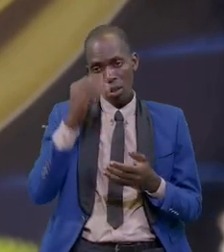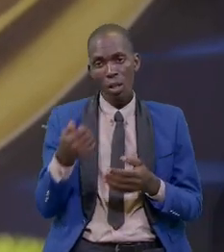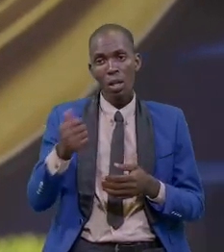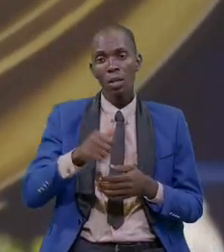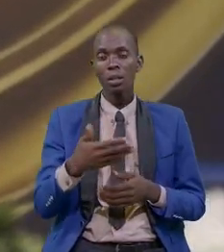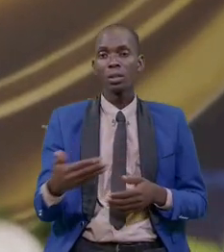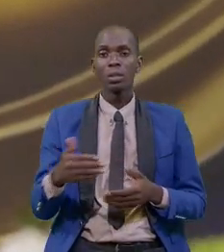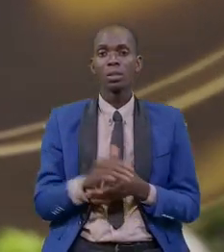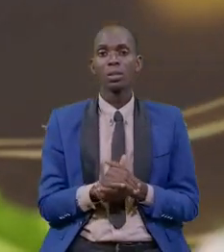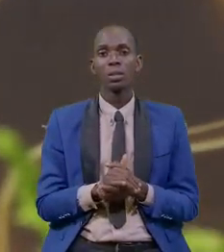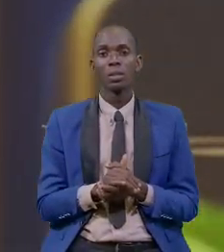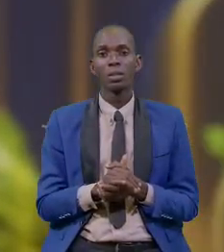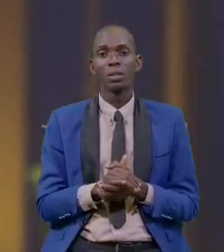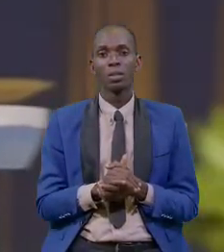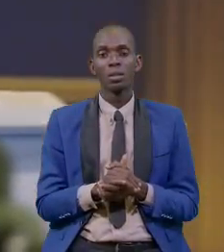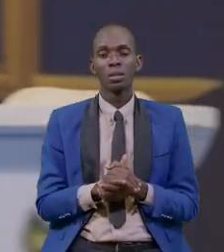dit?